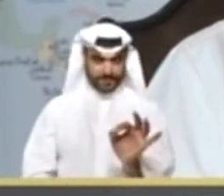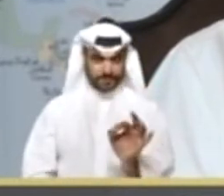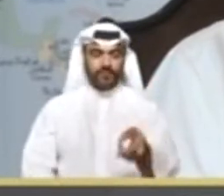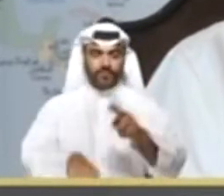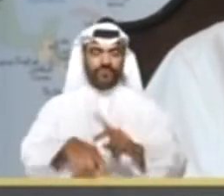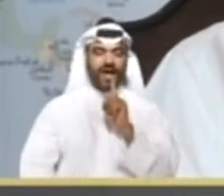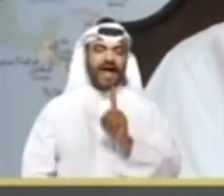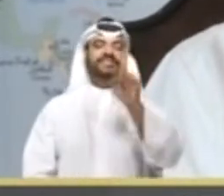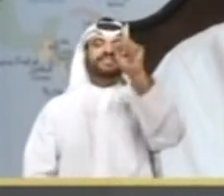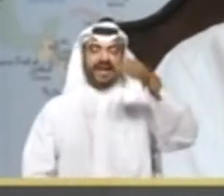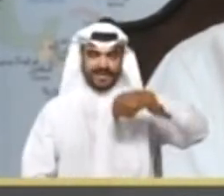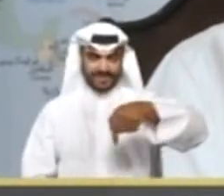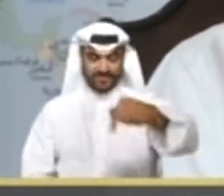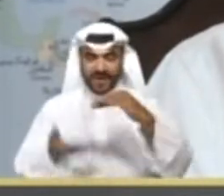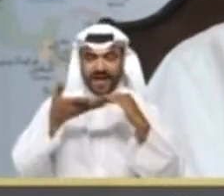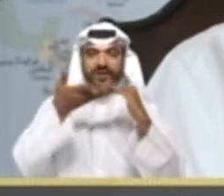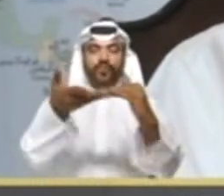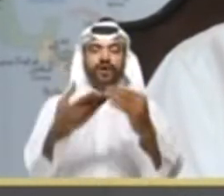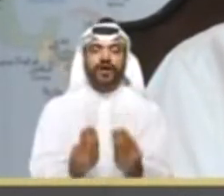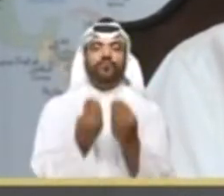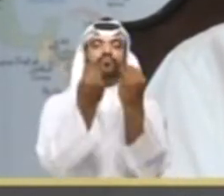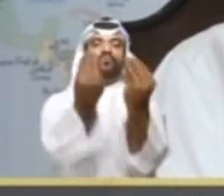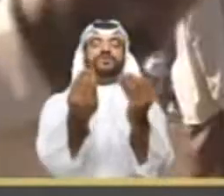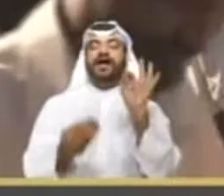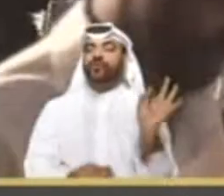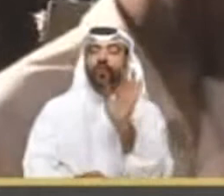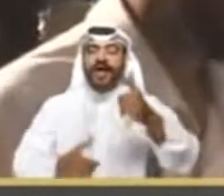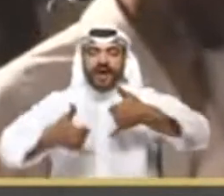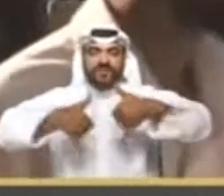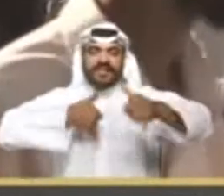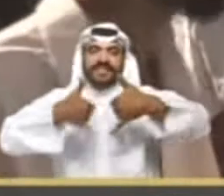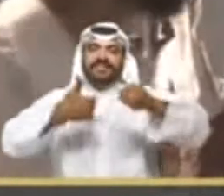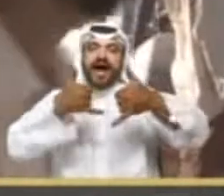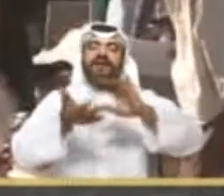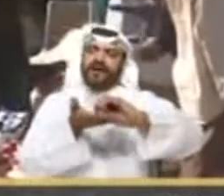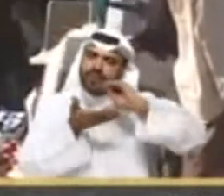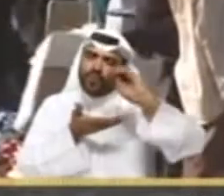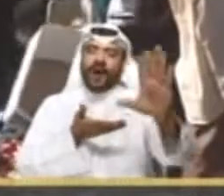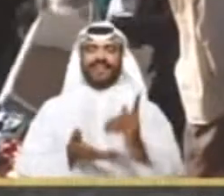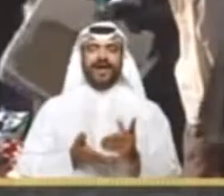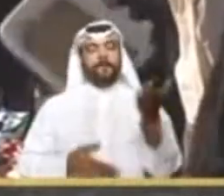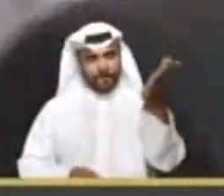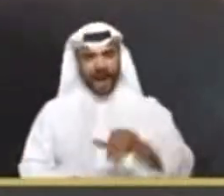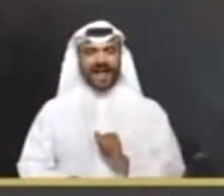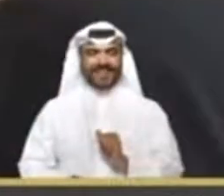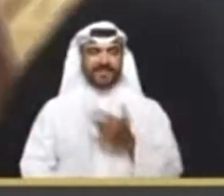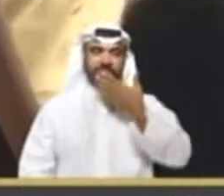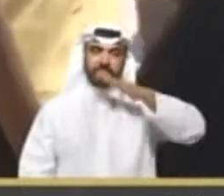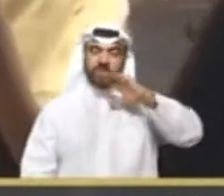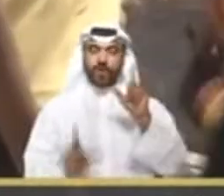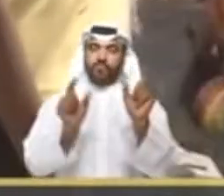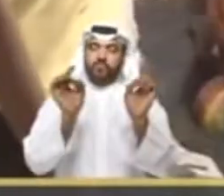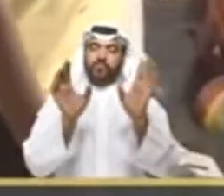شاء الله في طريق أيضا هذه المساعدات إلى إخواننا بالجزائر. الملف الإنساني اليمني يحظى اليوم